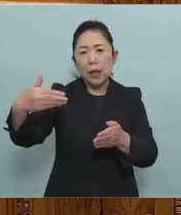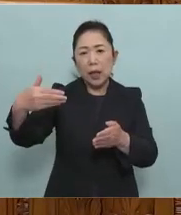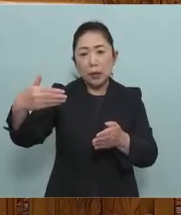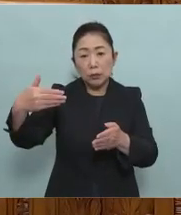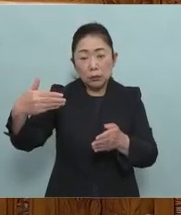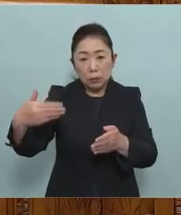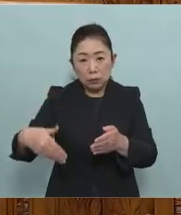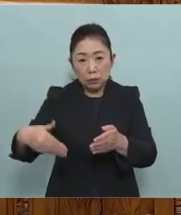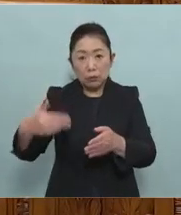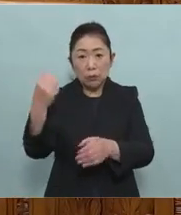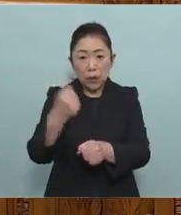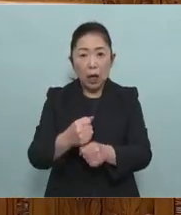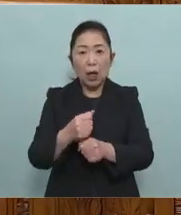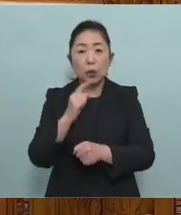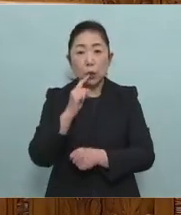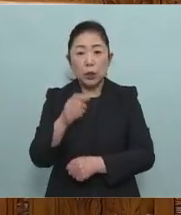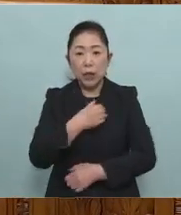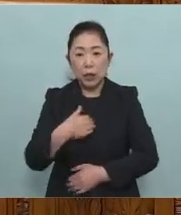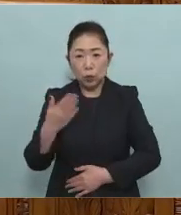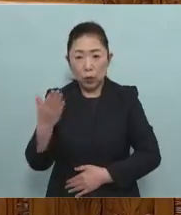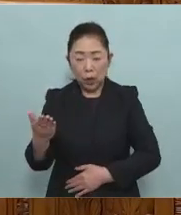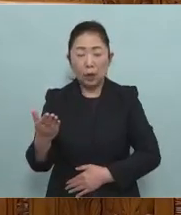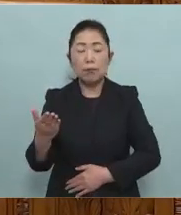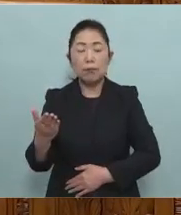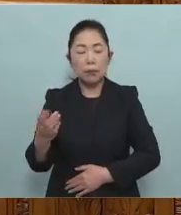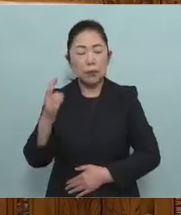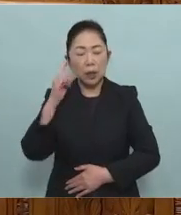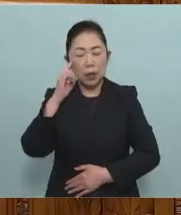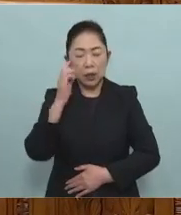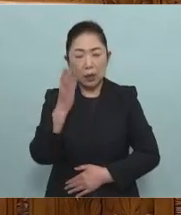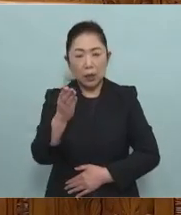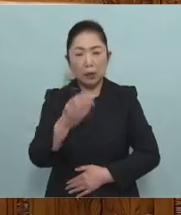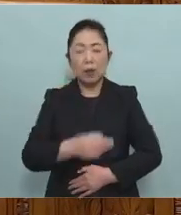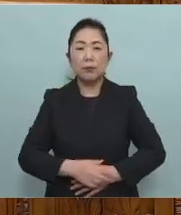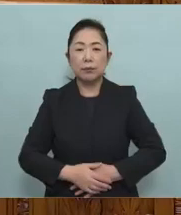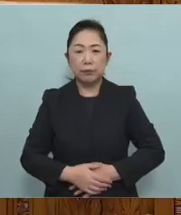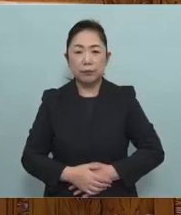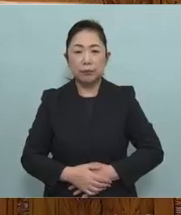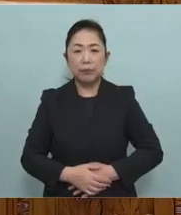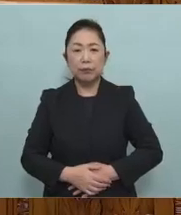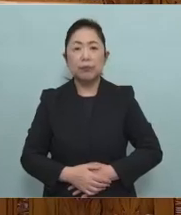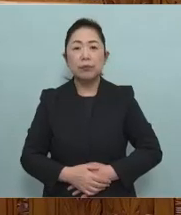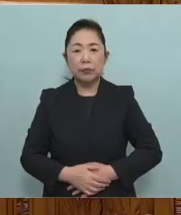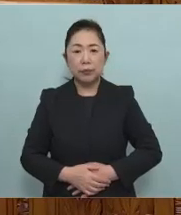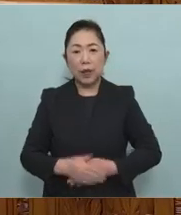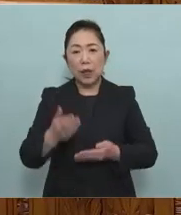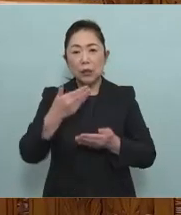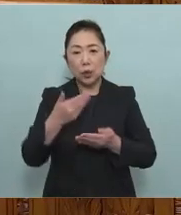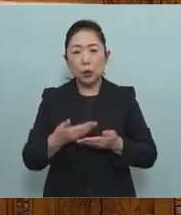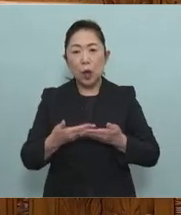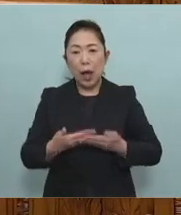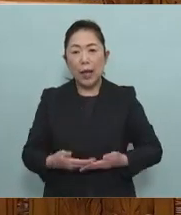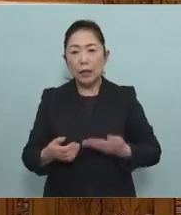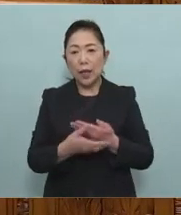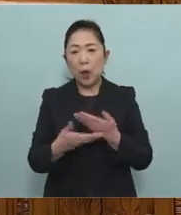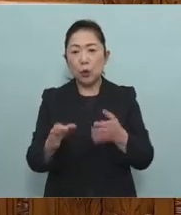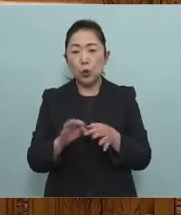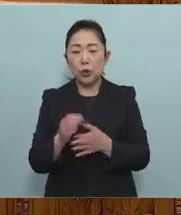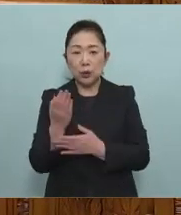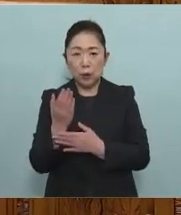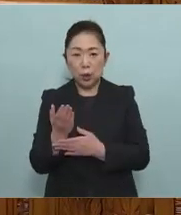たかも終わった話のように言えるのか、ご所見を伺います。次に、食料安全保障について伺います